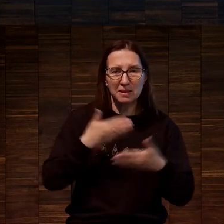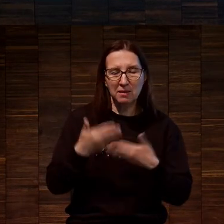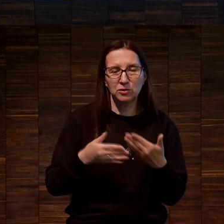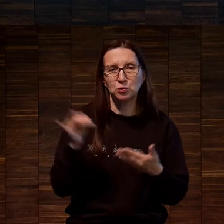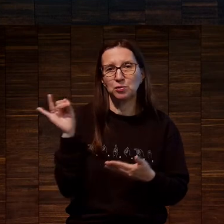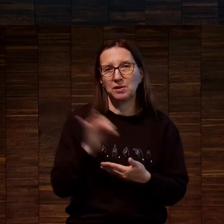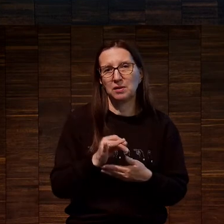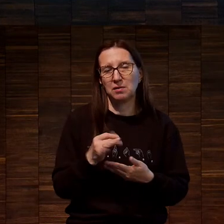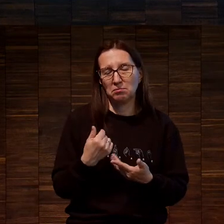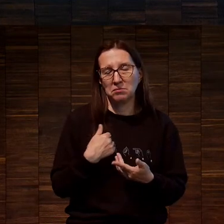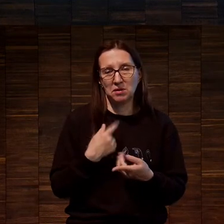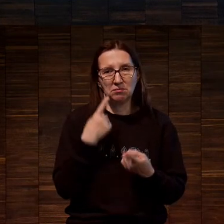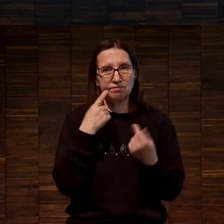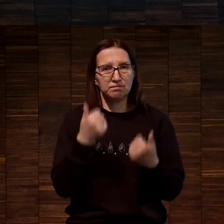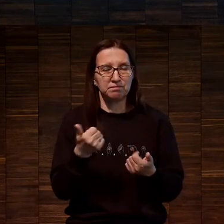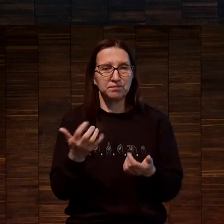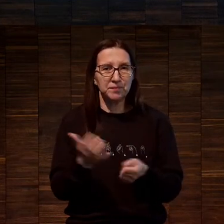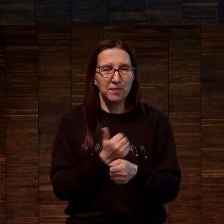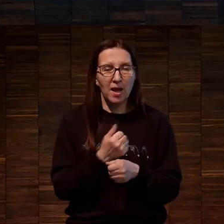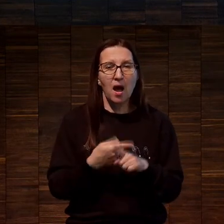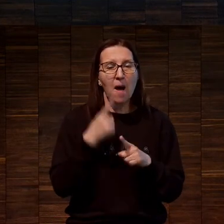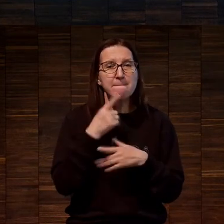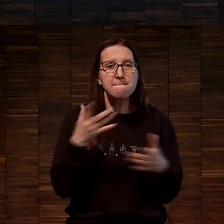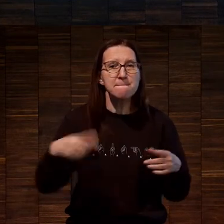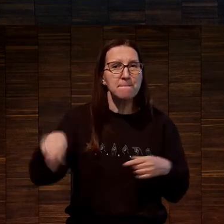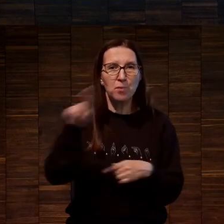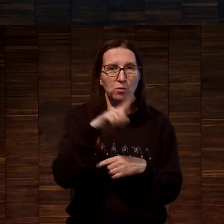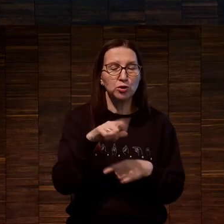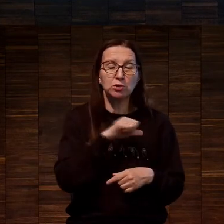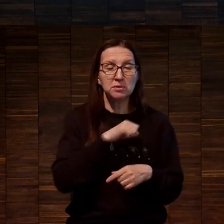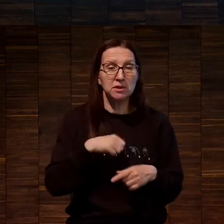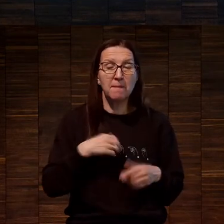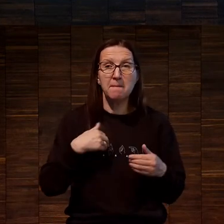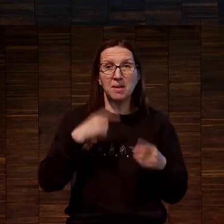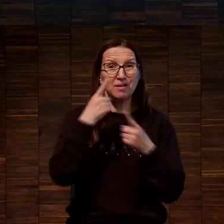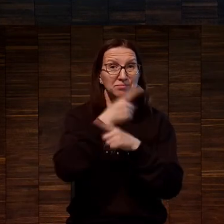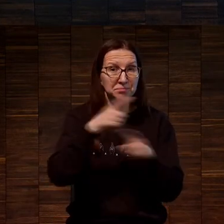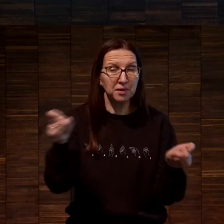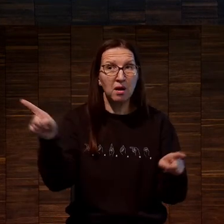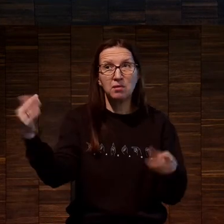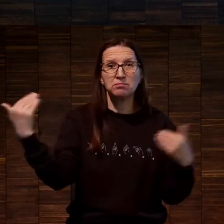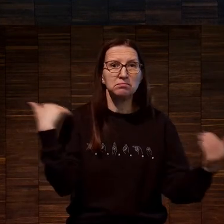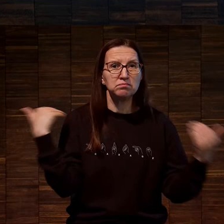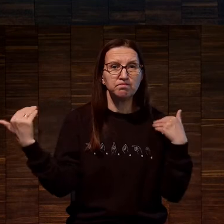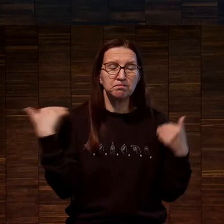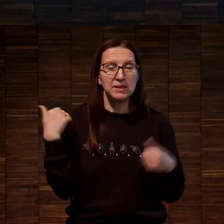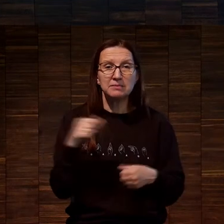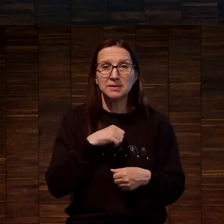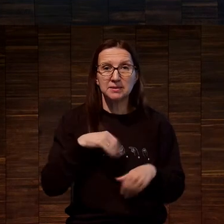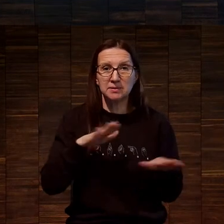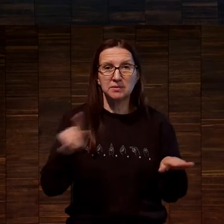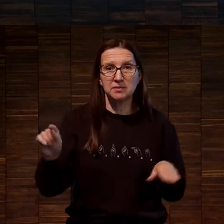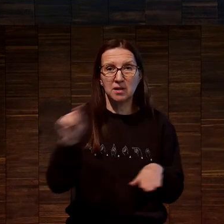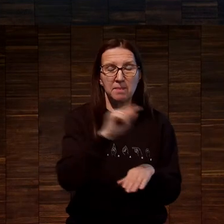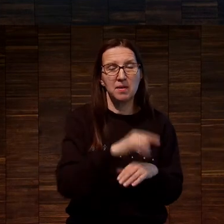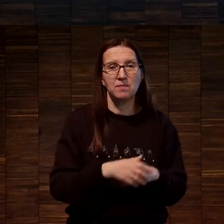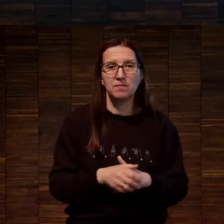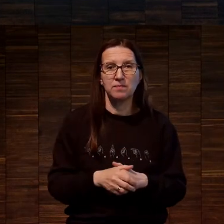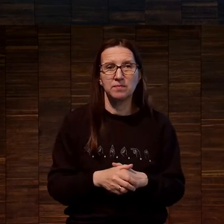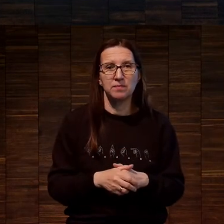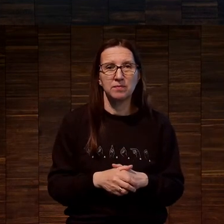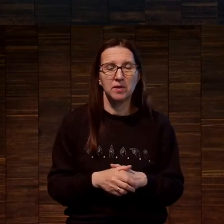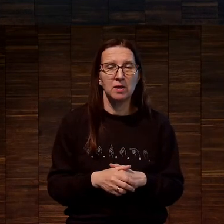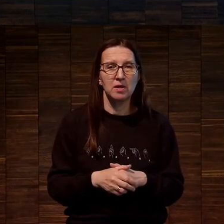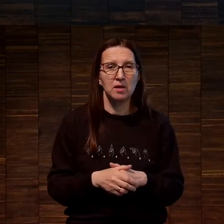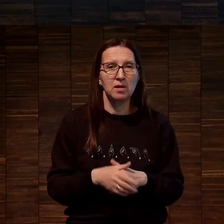Мы рассказали, как это. Но большинство площадок откликнулись сами. Да, сами написали. Хотя, я неверно,